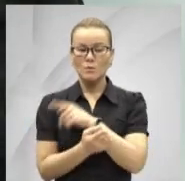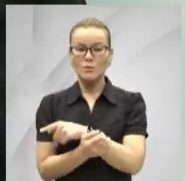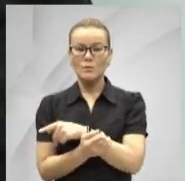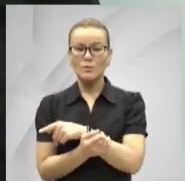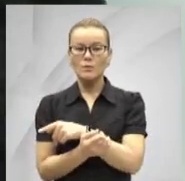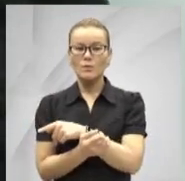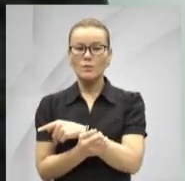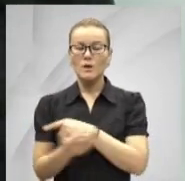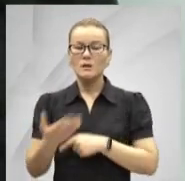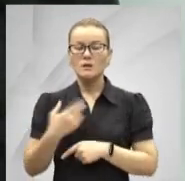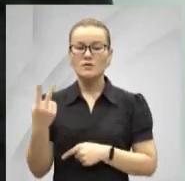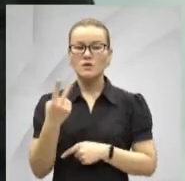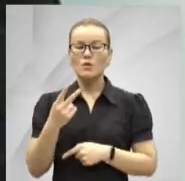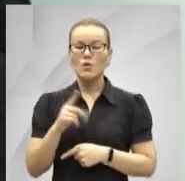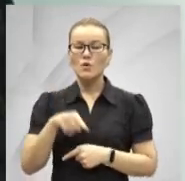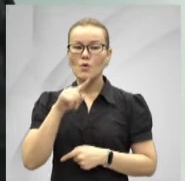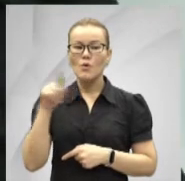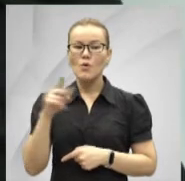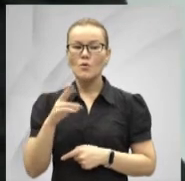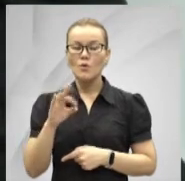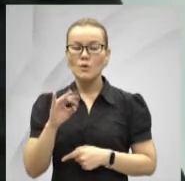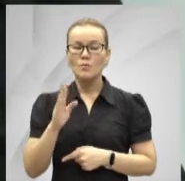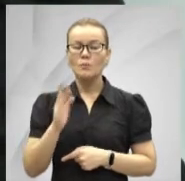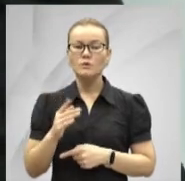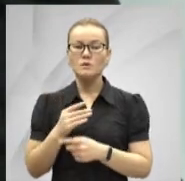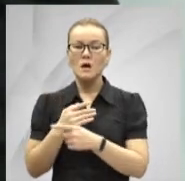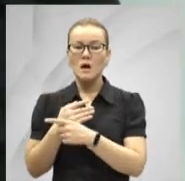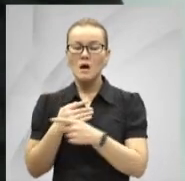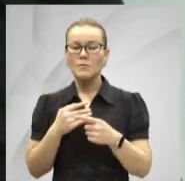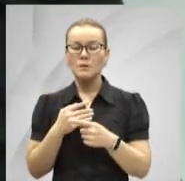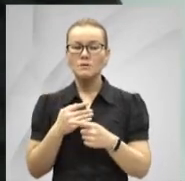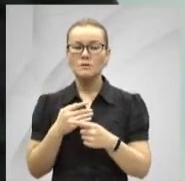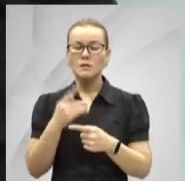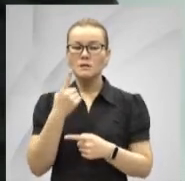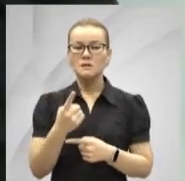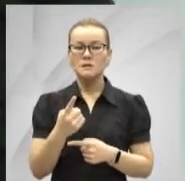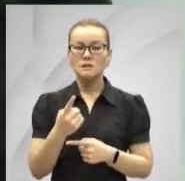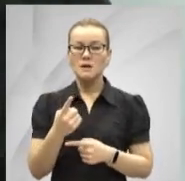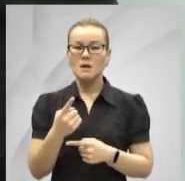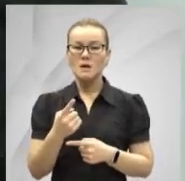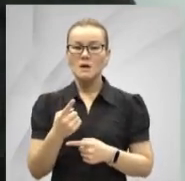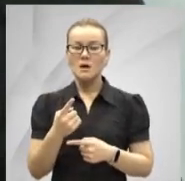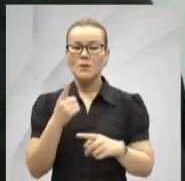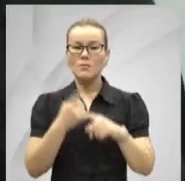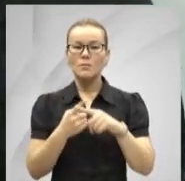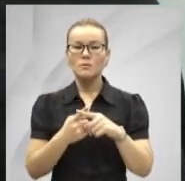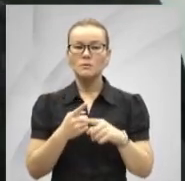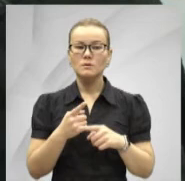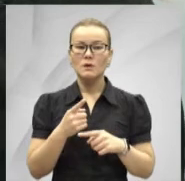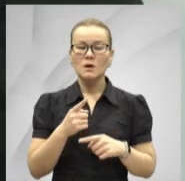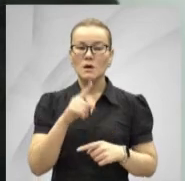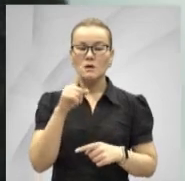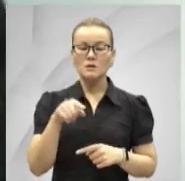то наш второй корень будет равен 1 минус 1 плюс корень квадратный из 5